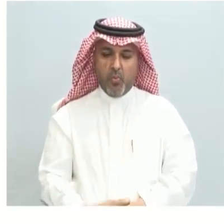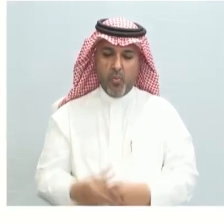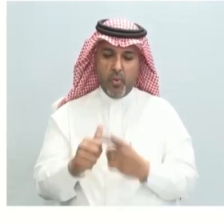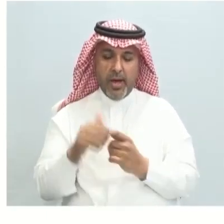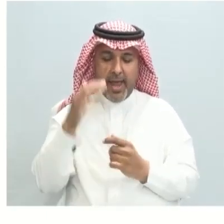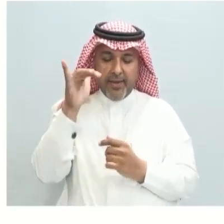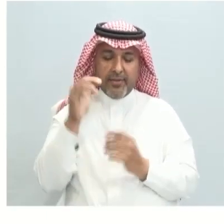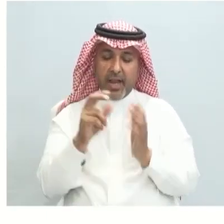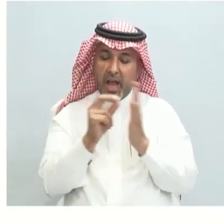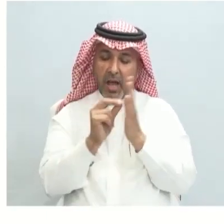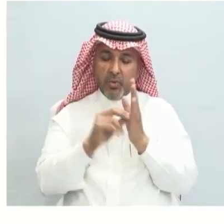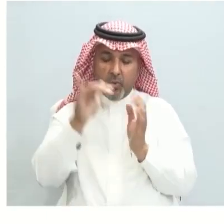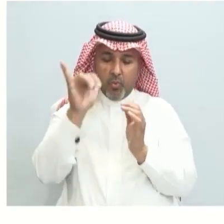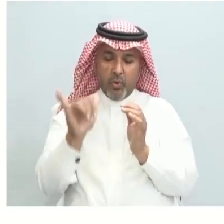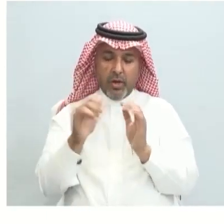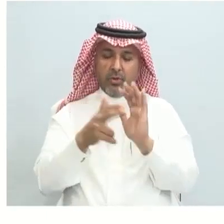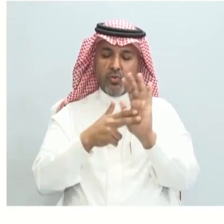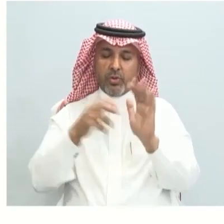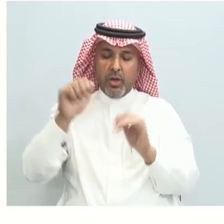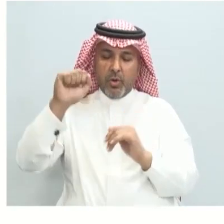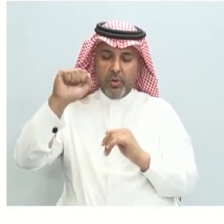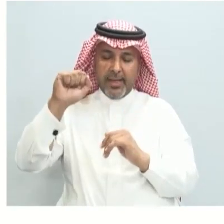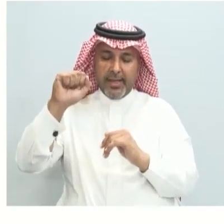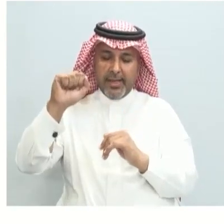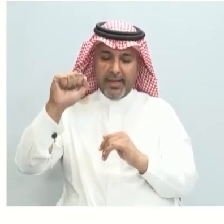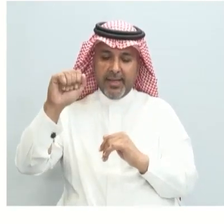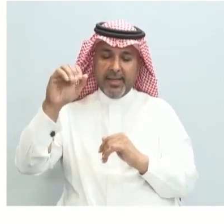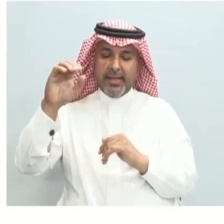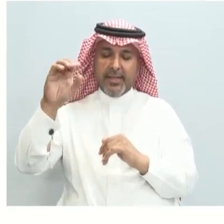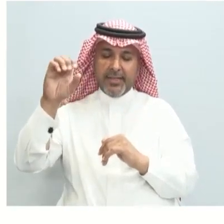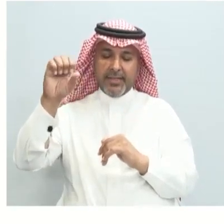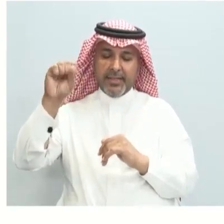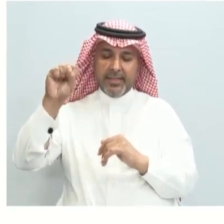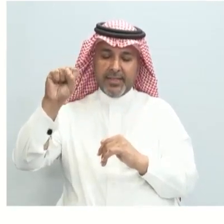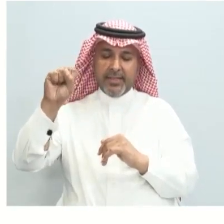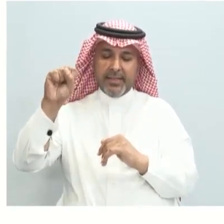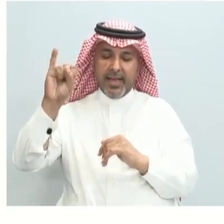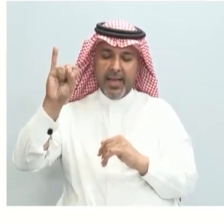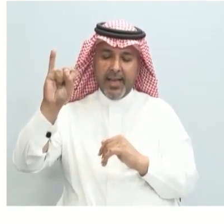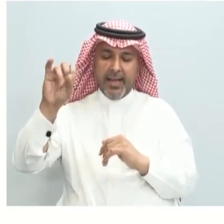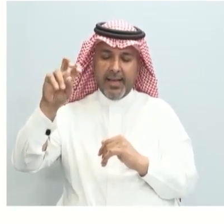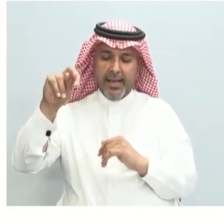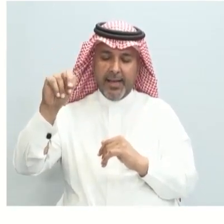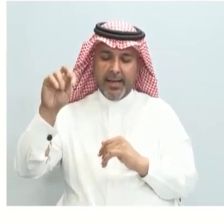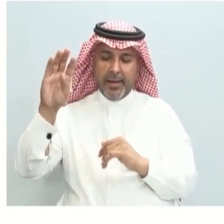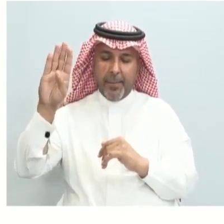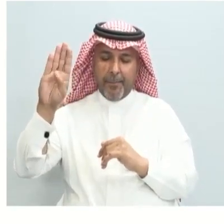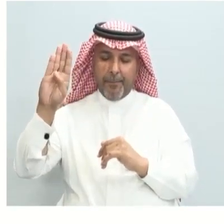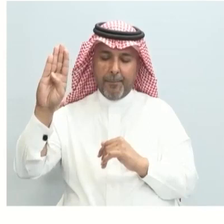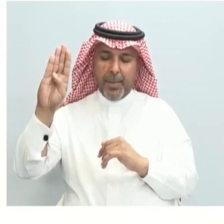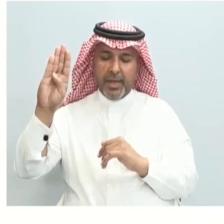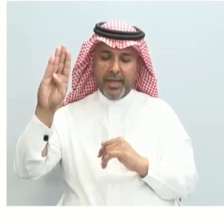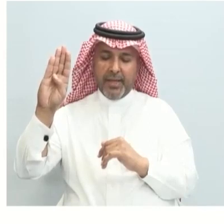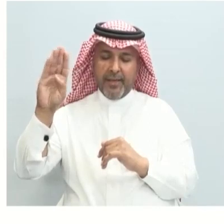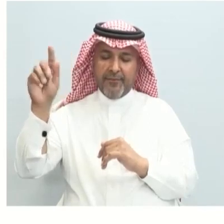بصورتها الأساسية هي عبارة عن Y تساوي A في ساين B لثيتا بهذا الشكل بس أنا